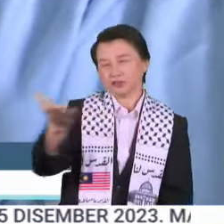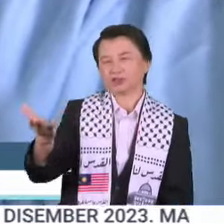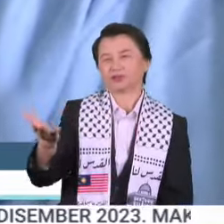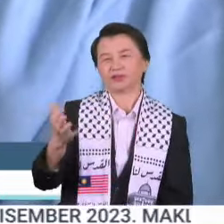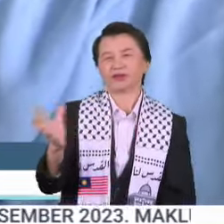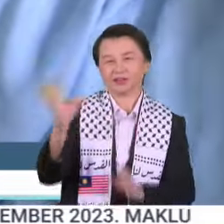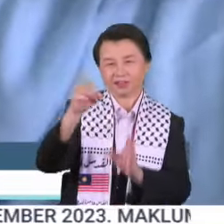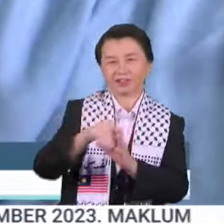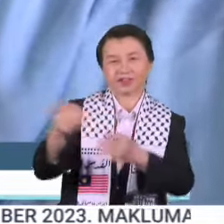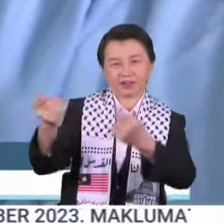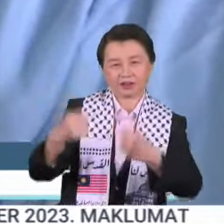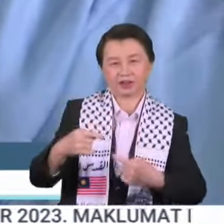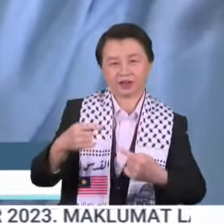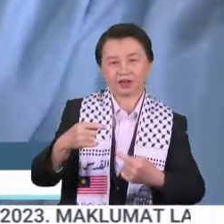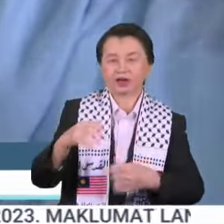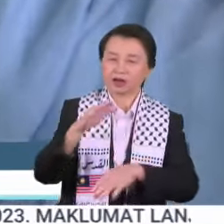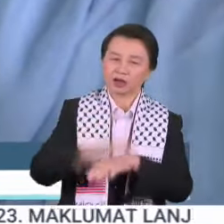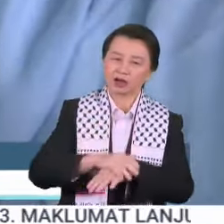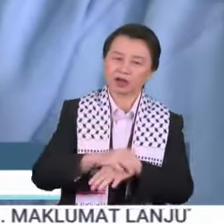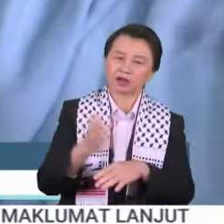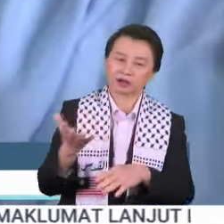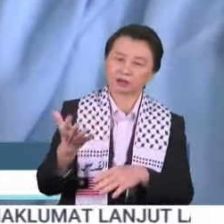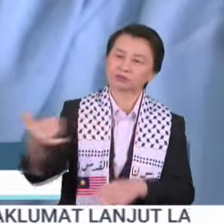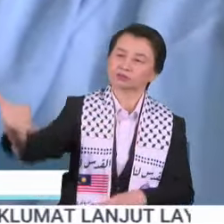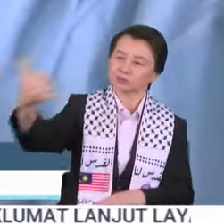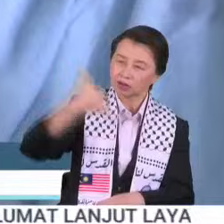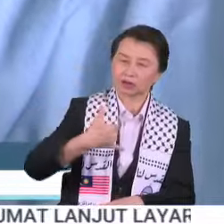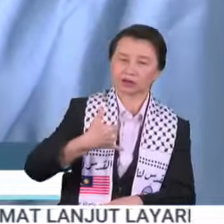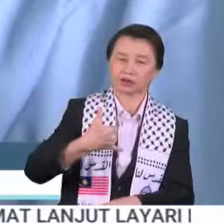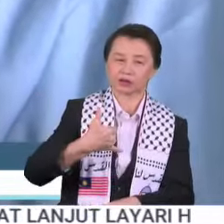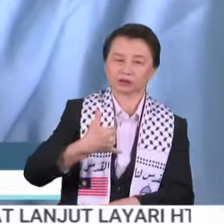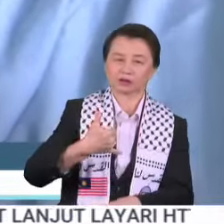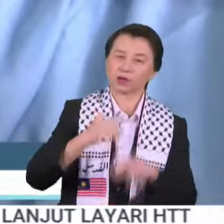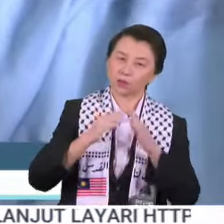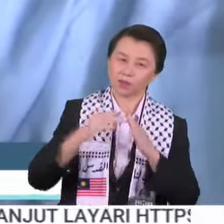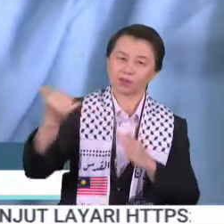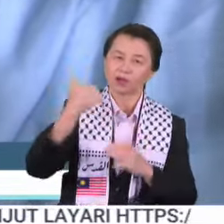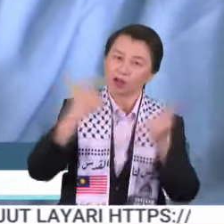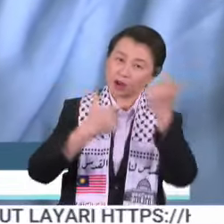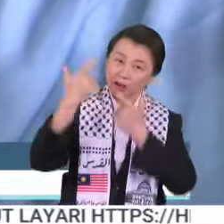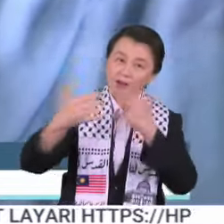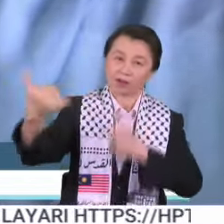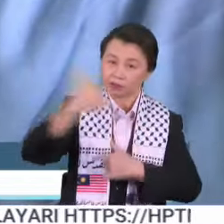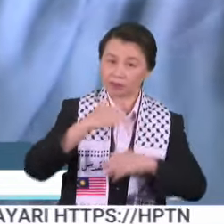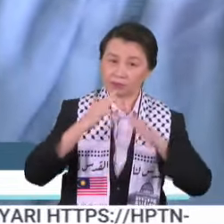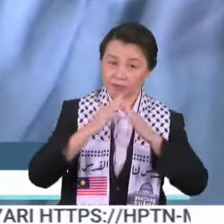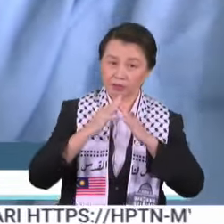yang terlibat atas kunjungan lawatan terhadap